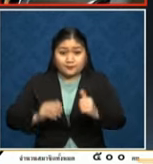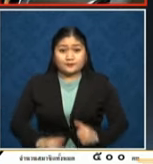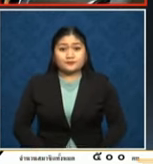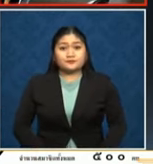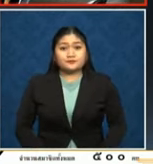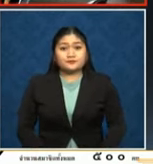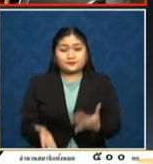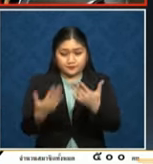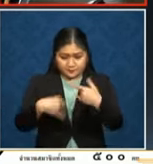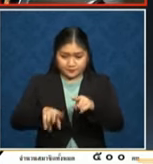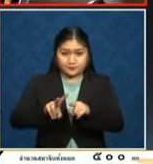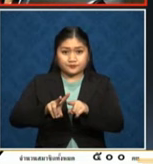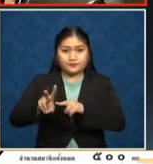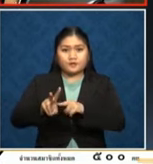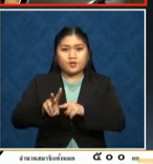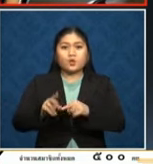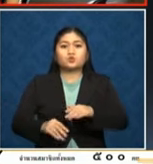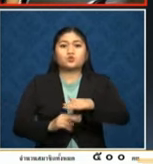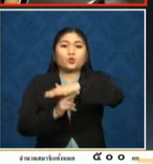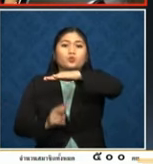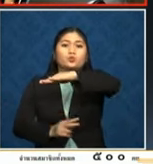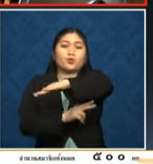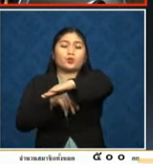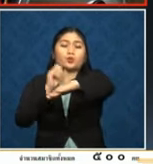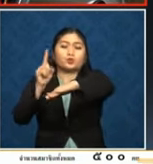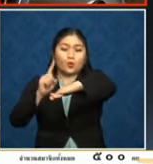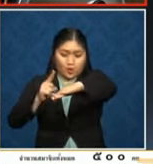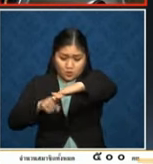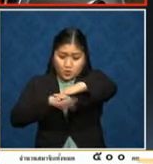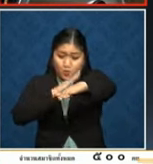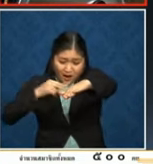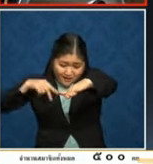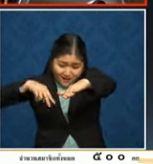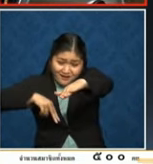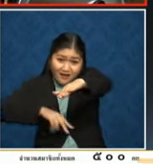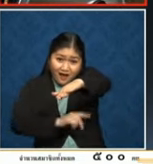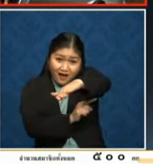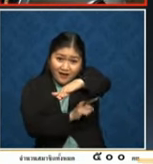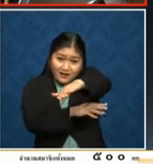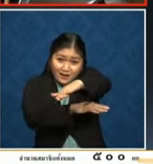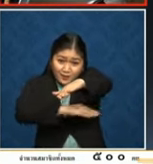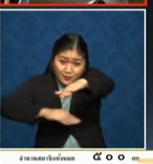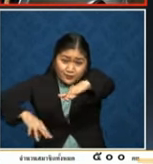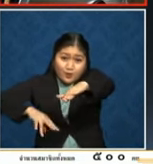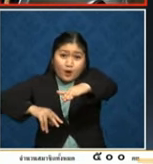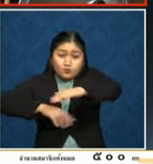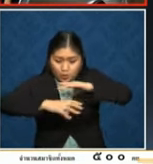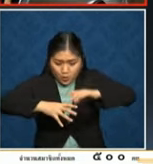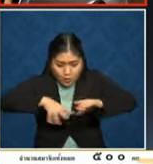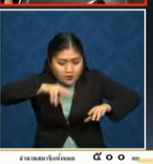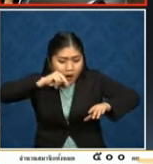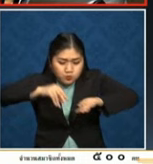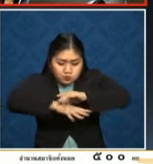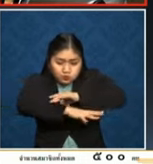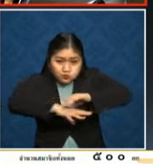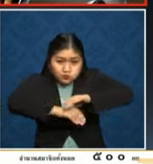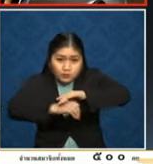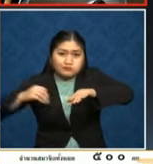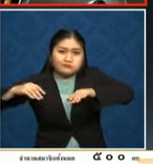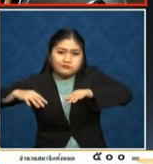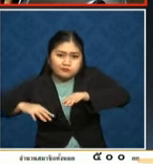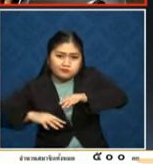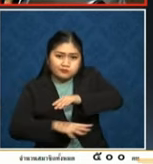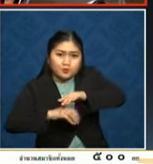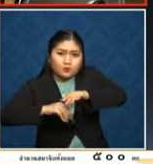เรื่องที่2นะครับใต้ทางด่วนเช่นกันนะครับเวลาฝนตกท่อระบายน้ำจากทางด่วนนะครับทางการทางพิเศษปล่อยน้ำลงสู่ด้านล่